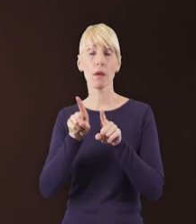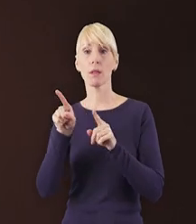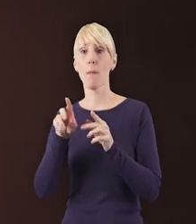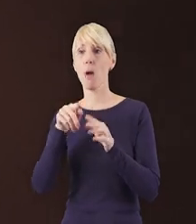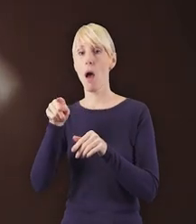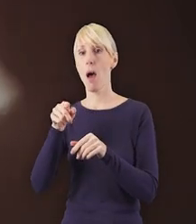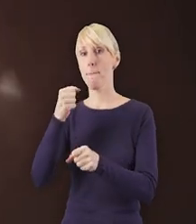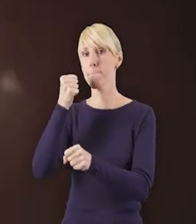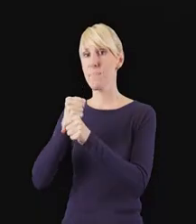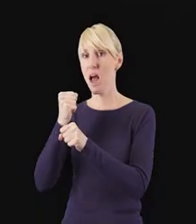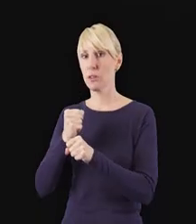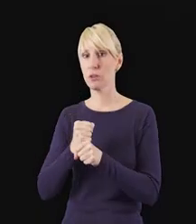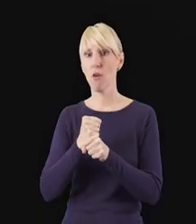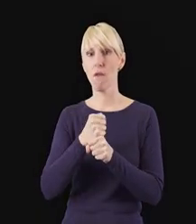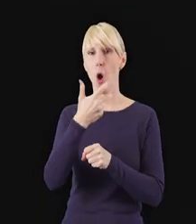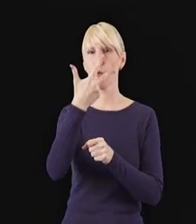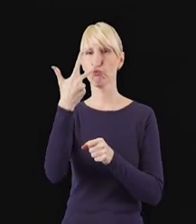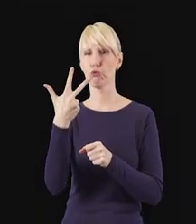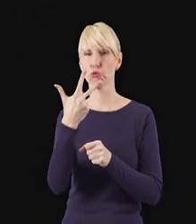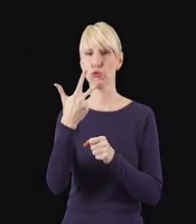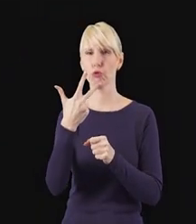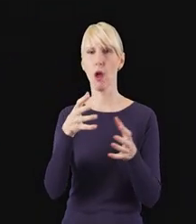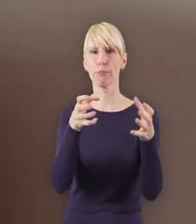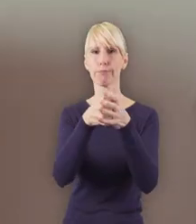Jednocześnie pracowały trzy komplety sędziowskie.